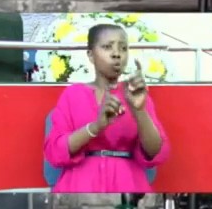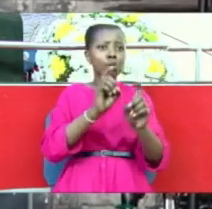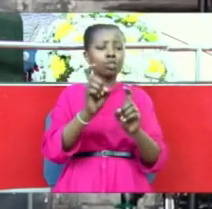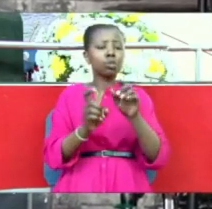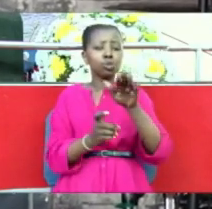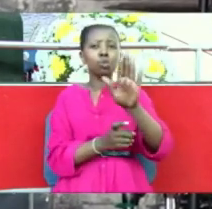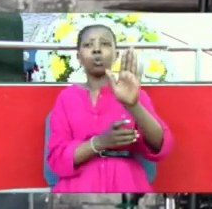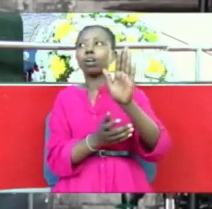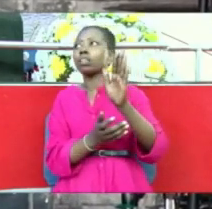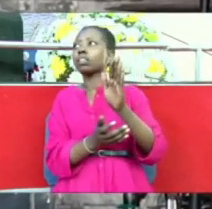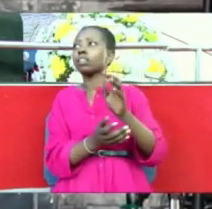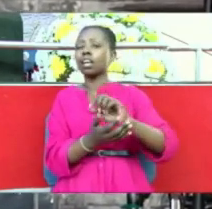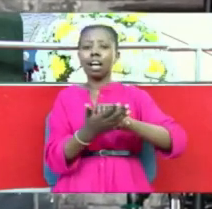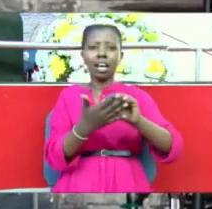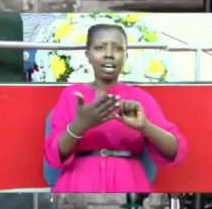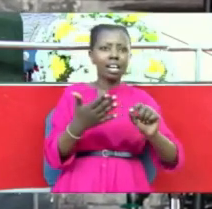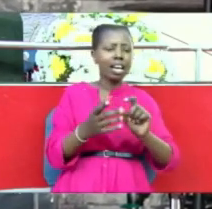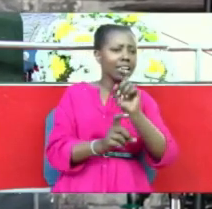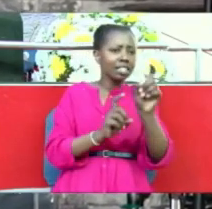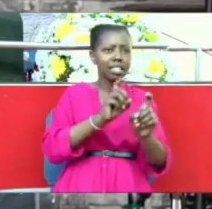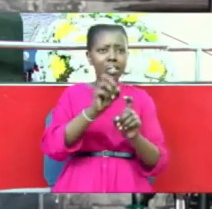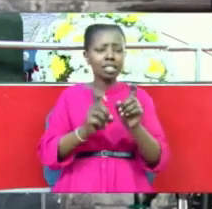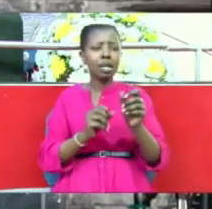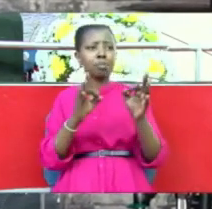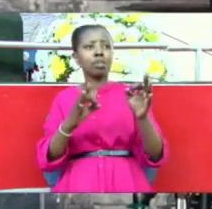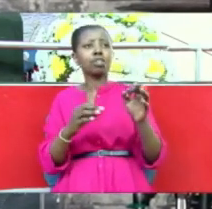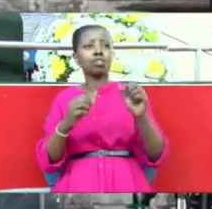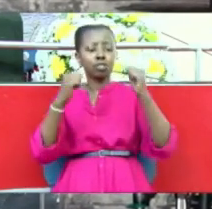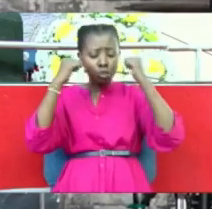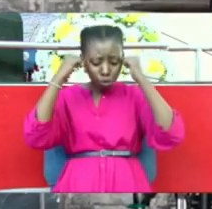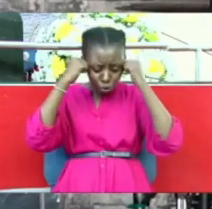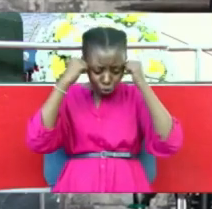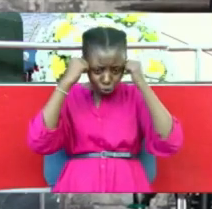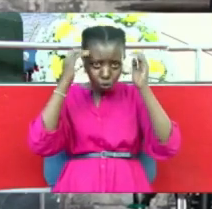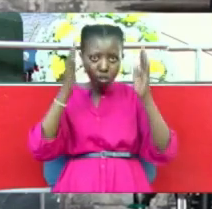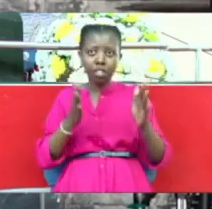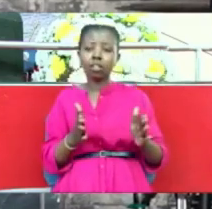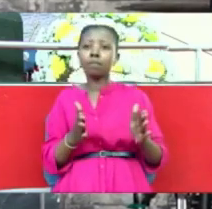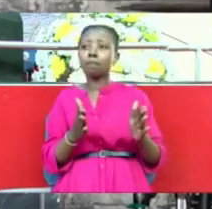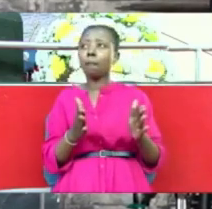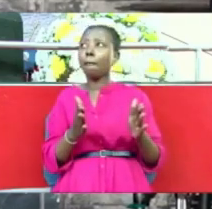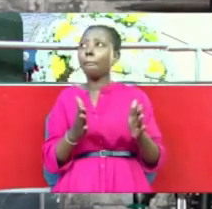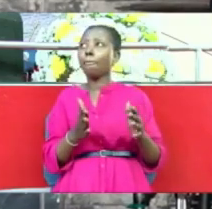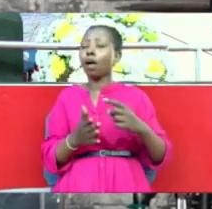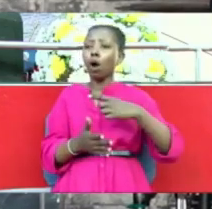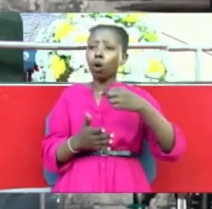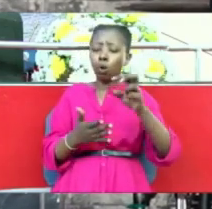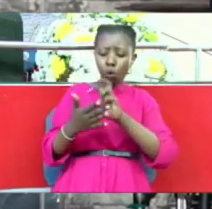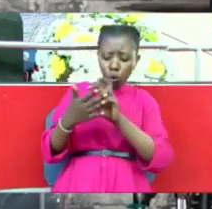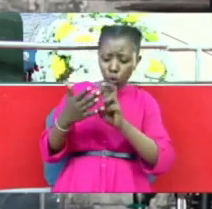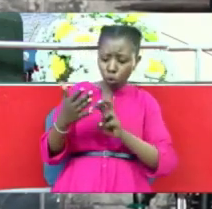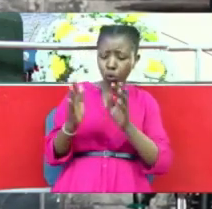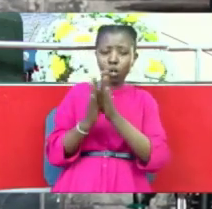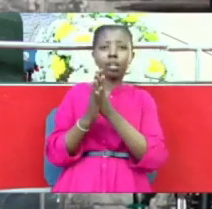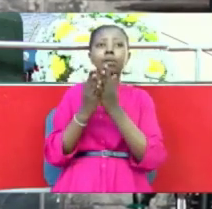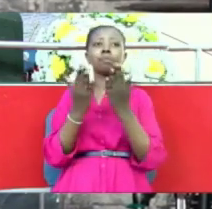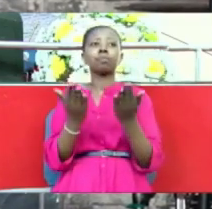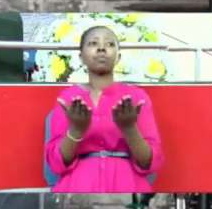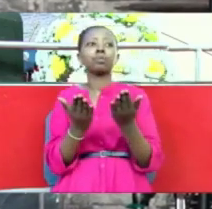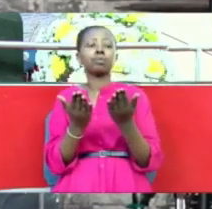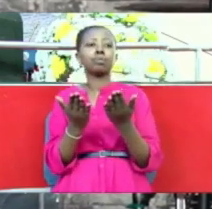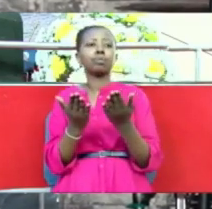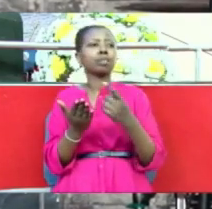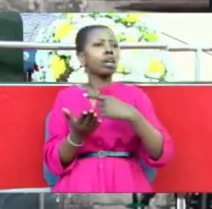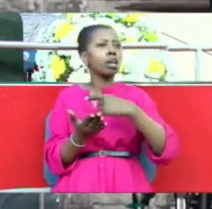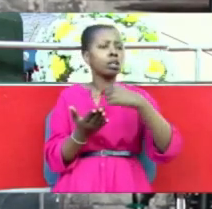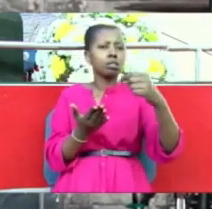Go write that exam if you are a student. Ufanye huo mtihani kama wewe ni mwanafunzi. Go read the books. Nenda soma vitabu. Go